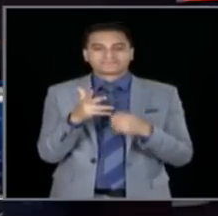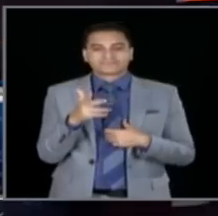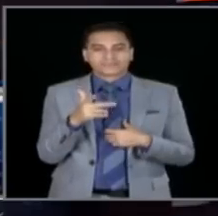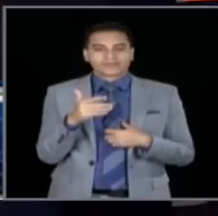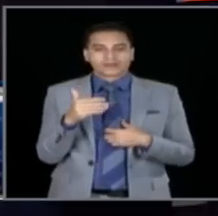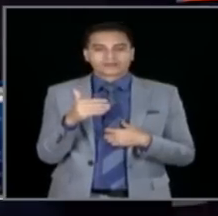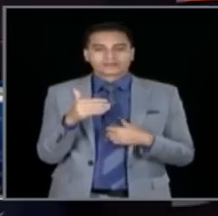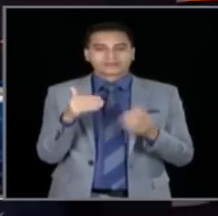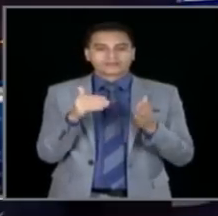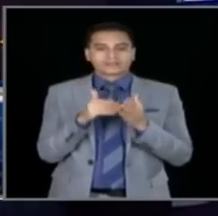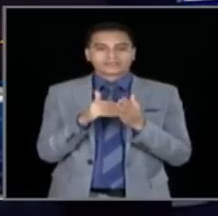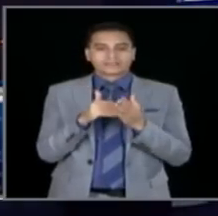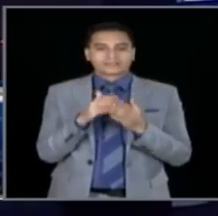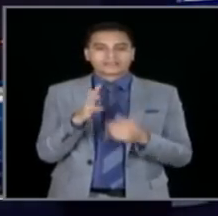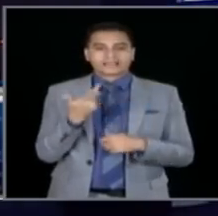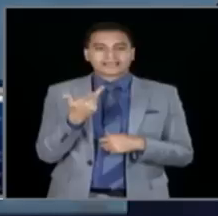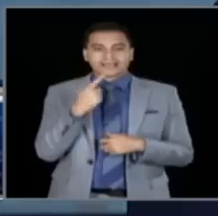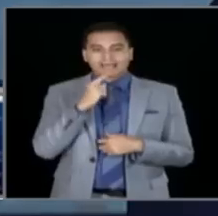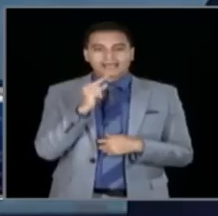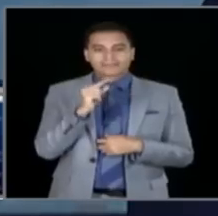هايبر تكست ترانسفير ايه؟